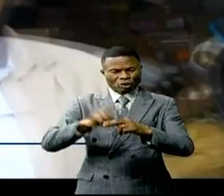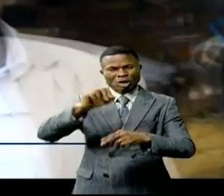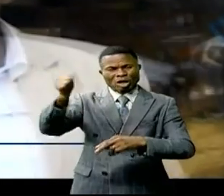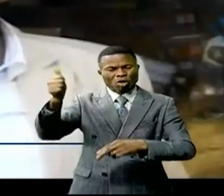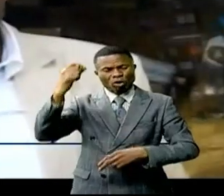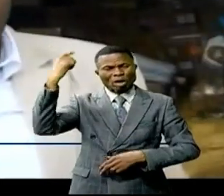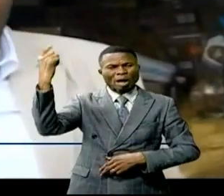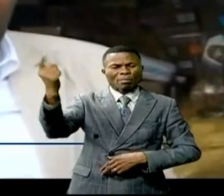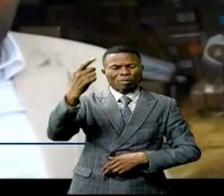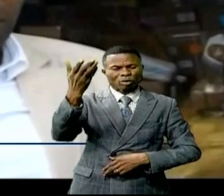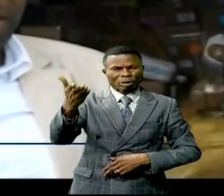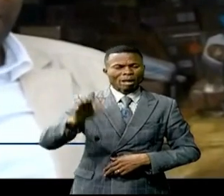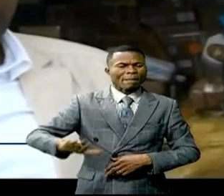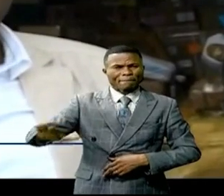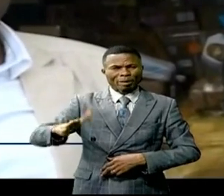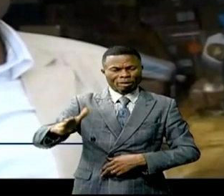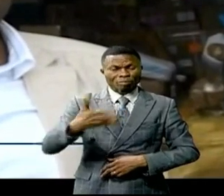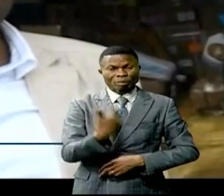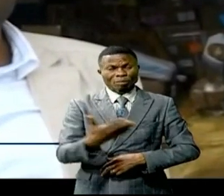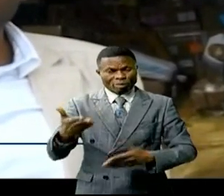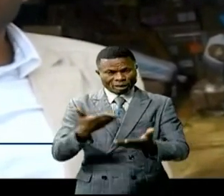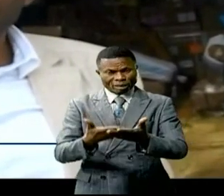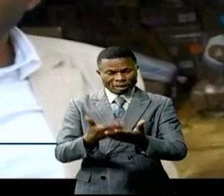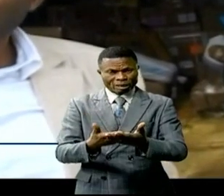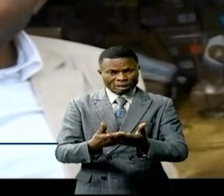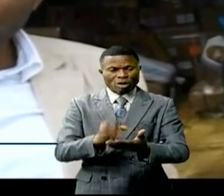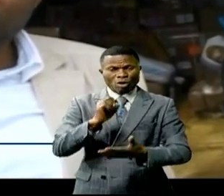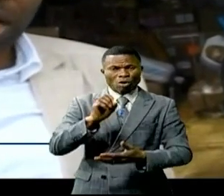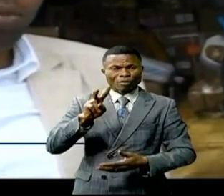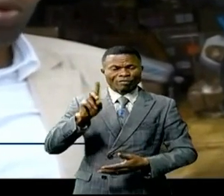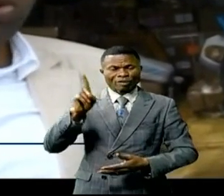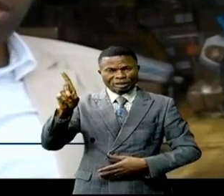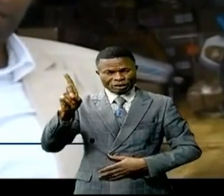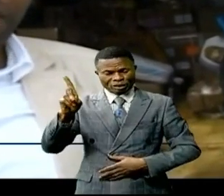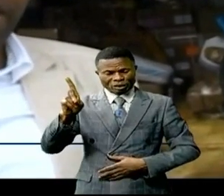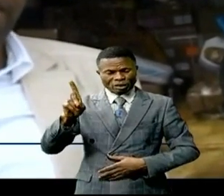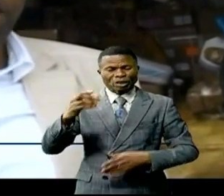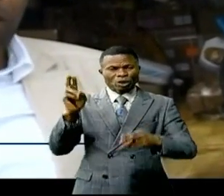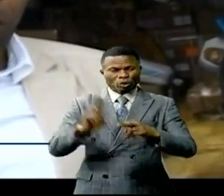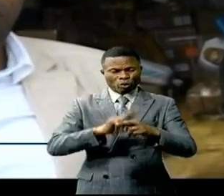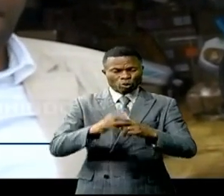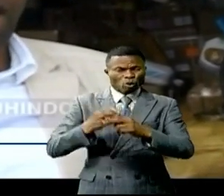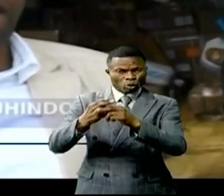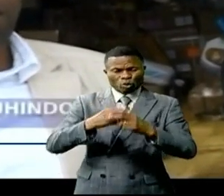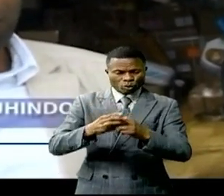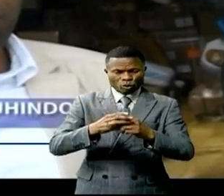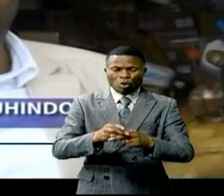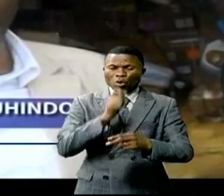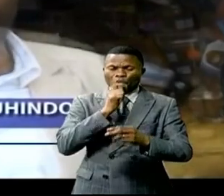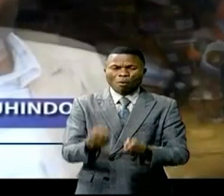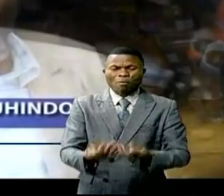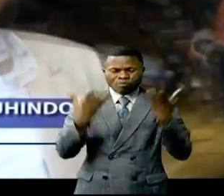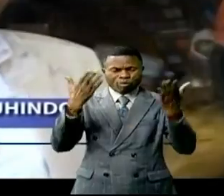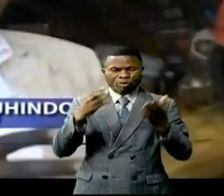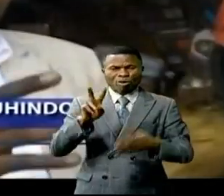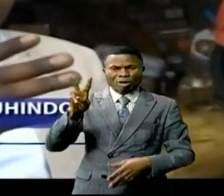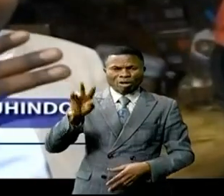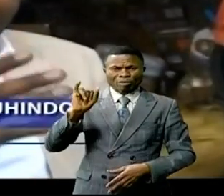observatoires. C'est une de ces matériels de l'OVG qui sera utilisé pour surveiller le volcan de Virunga.